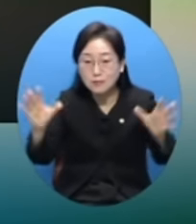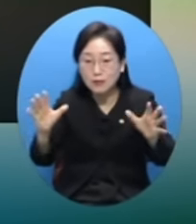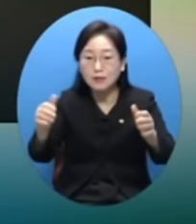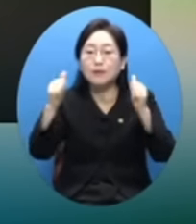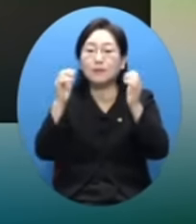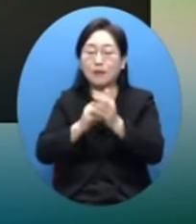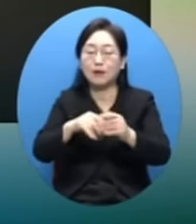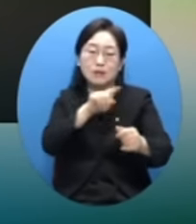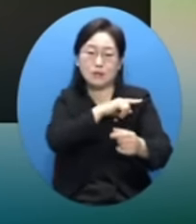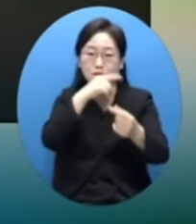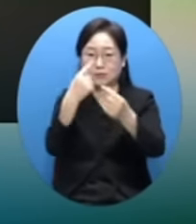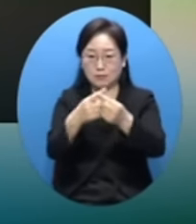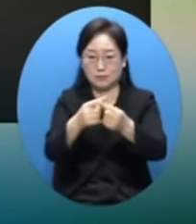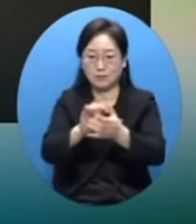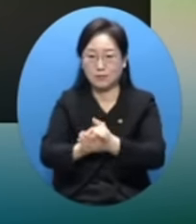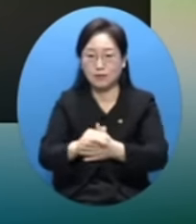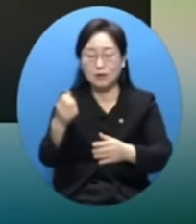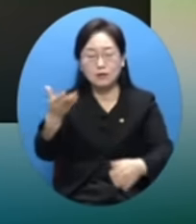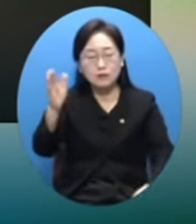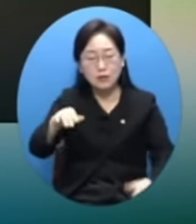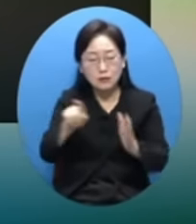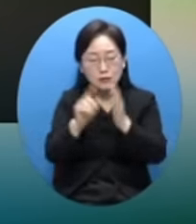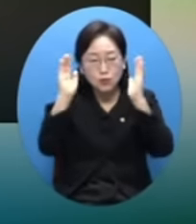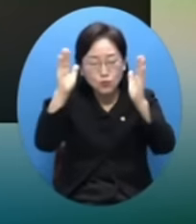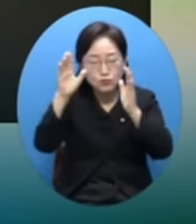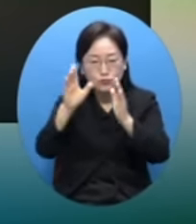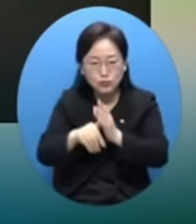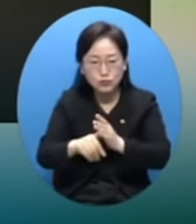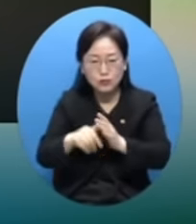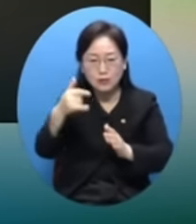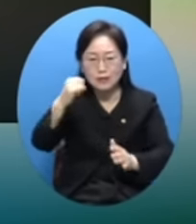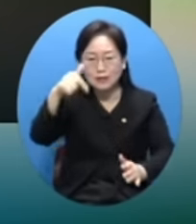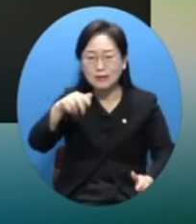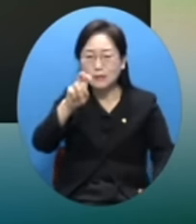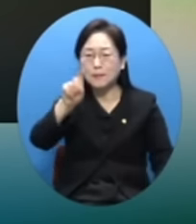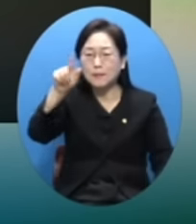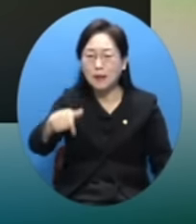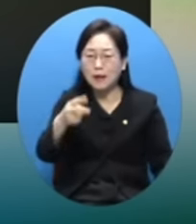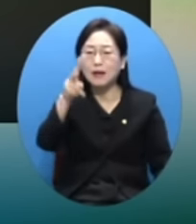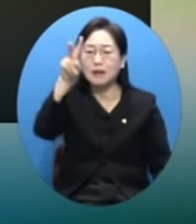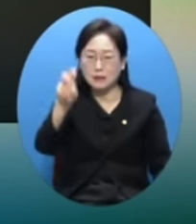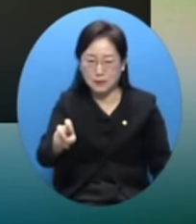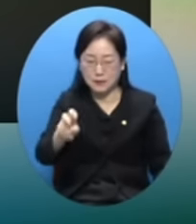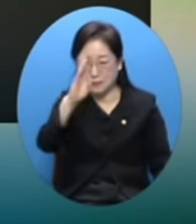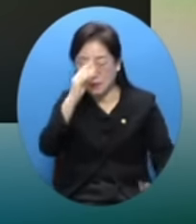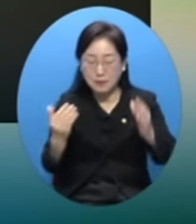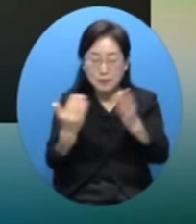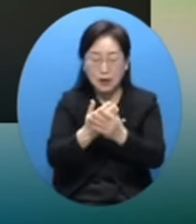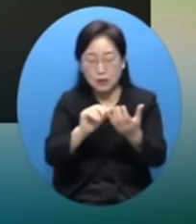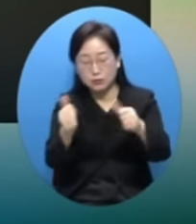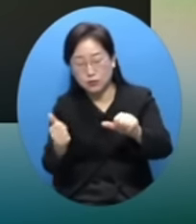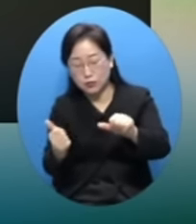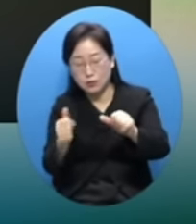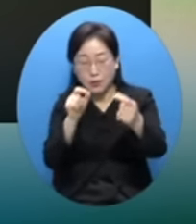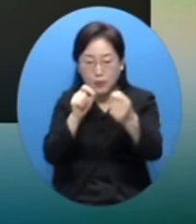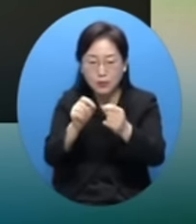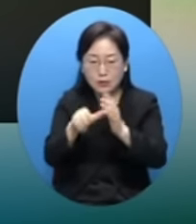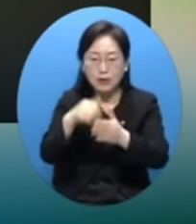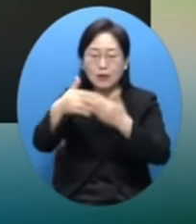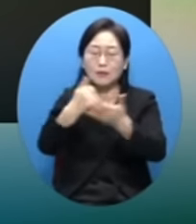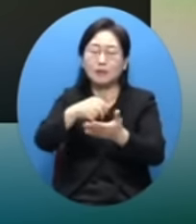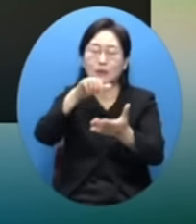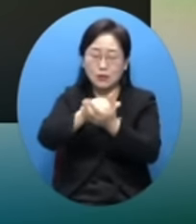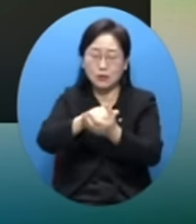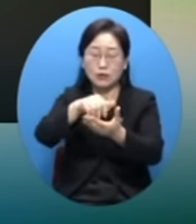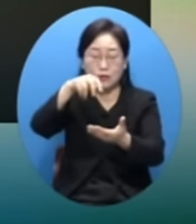석사를 공부하던 중에 능마을 앓고 죽음의 직전에 이르게 되었을 때 그 하나님께 엎드려 기도하는 가운데 디모데전서